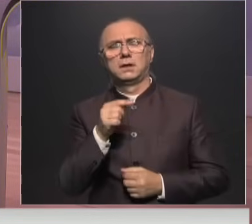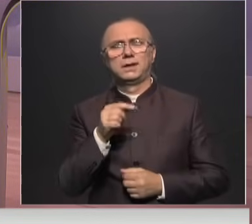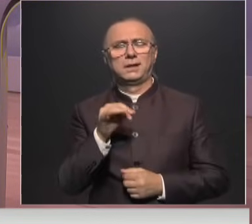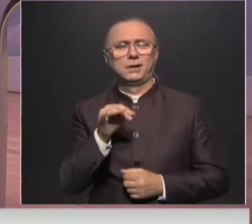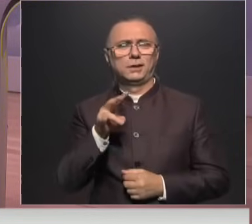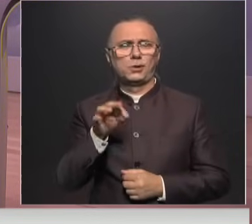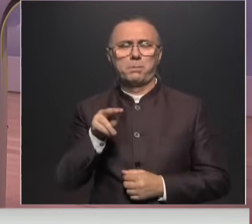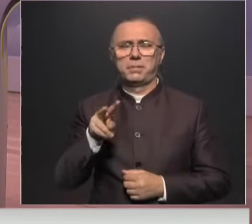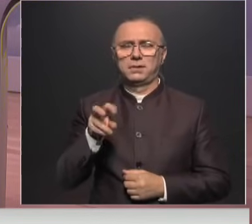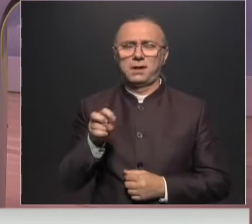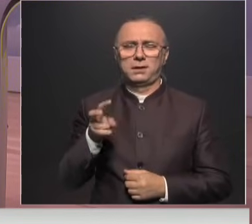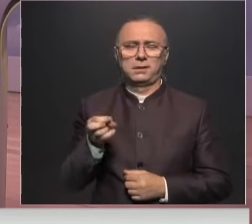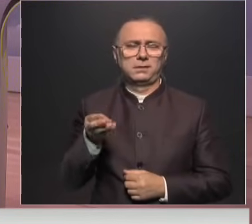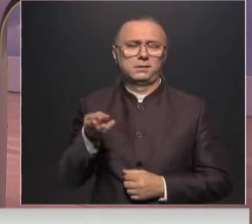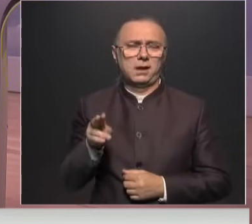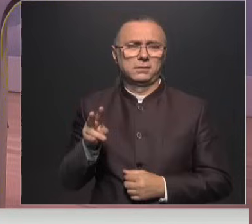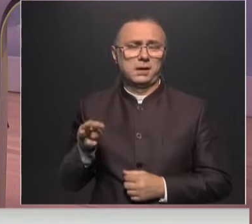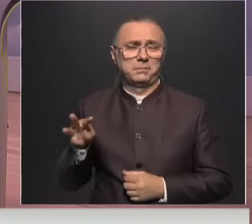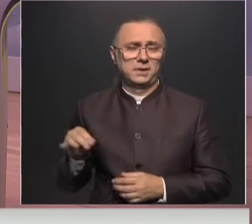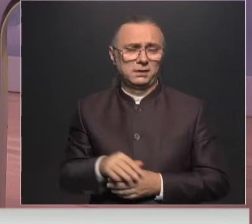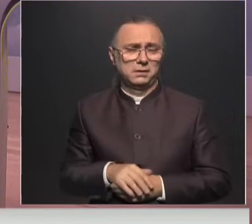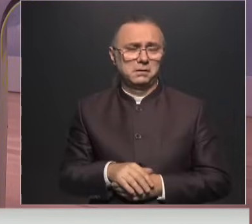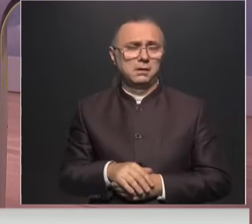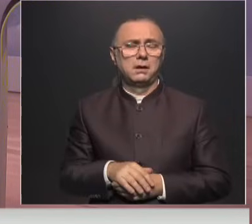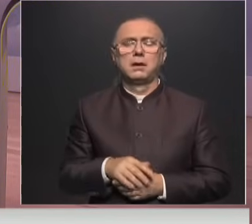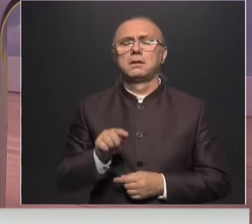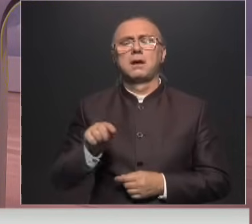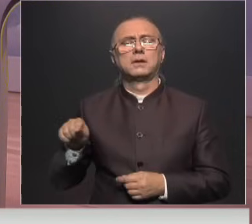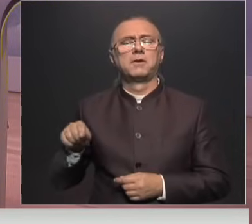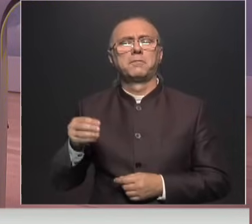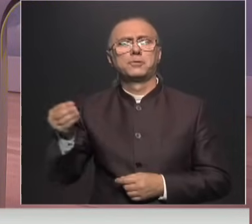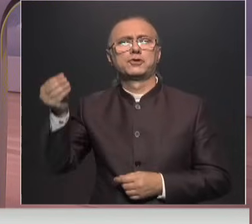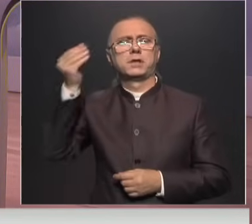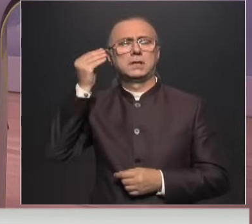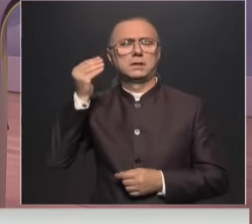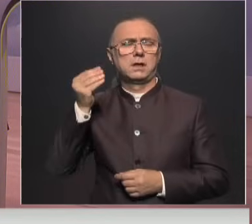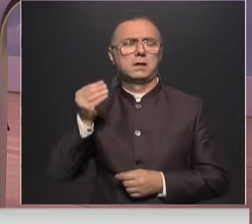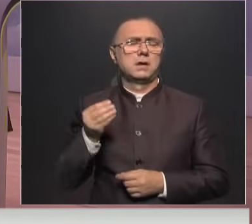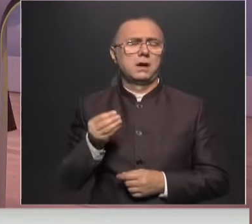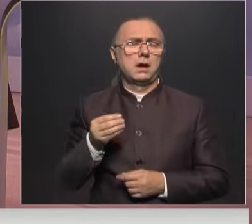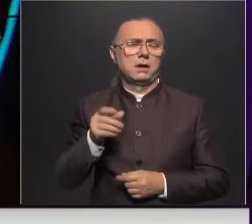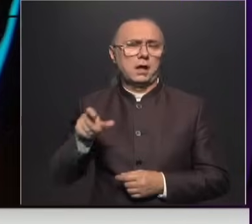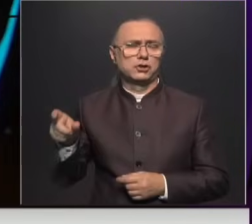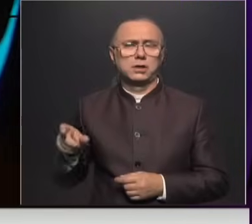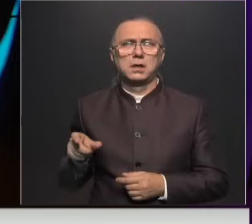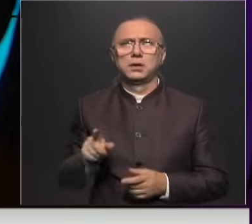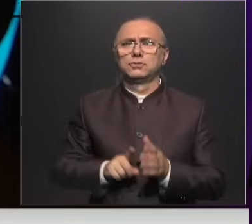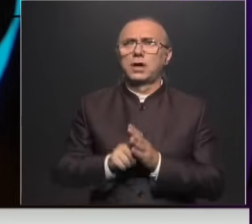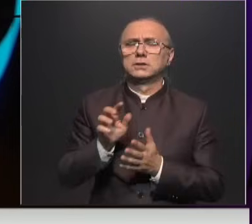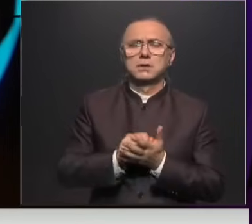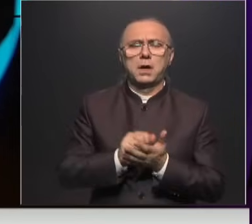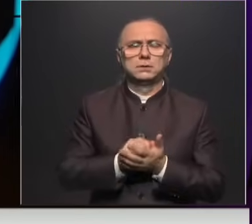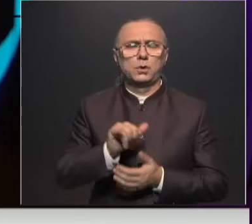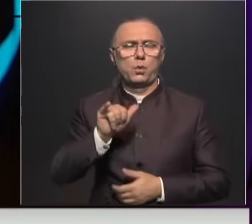языках мира и сняты фильмы, подталкивают некоторых впечатлительных граждан самим заняться уфологией. О том, насколько